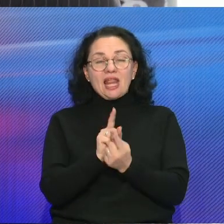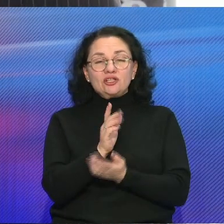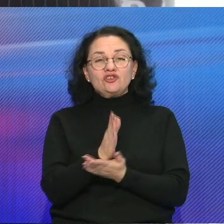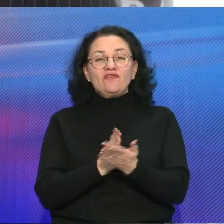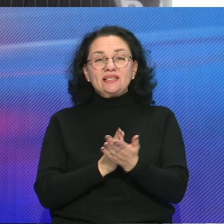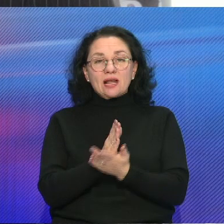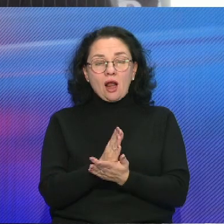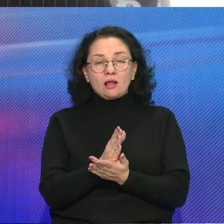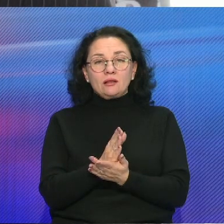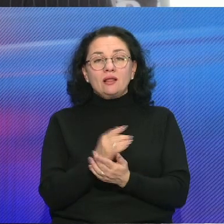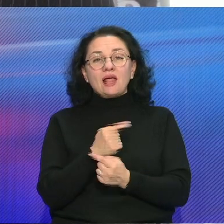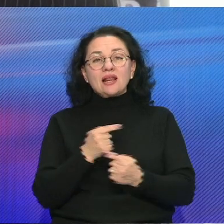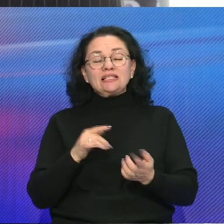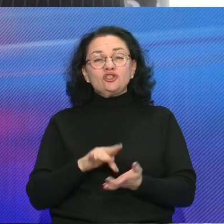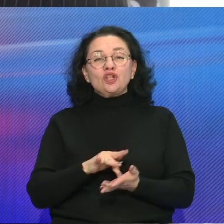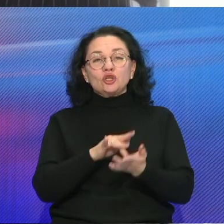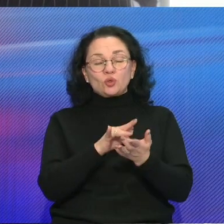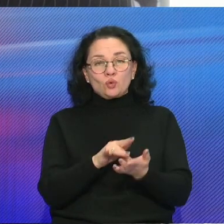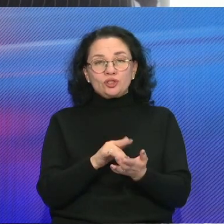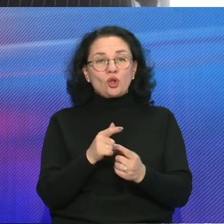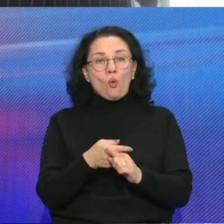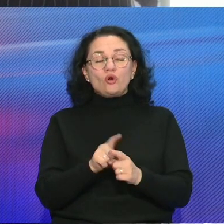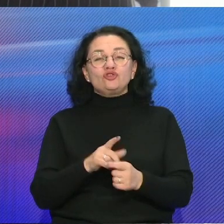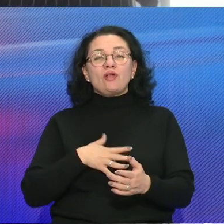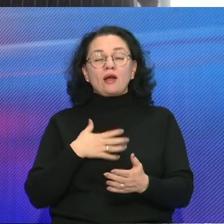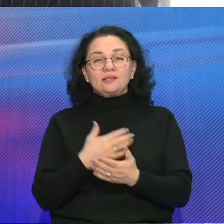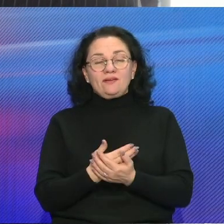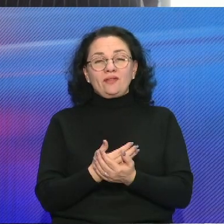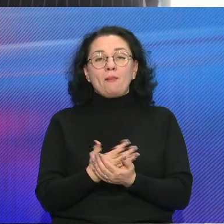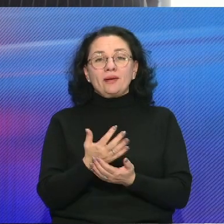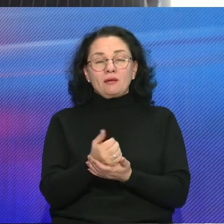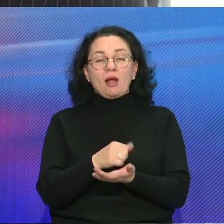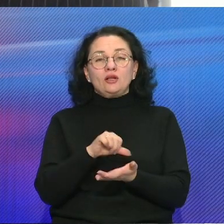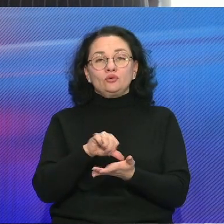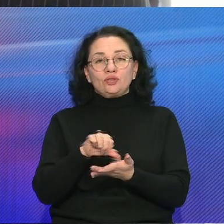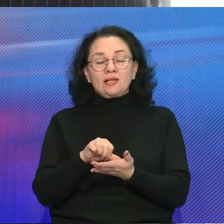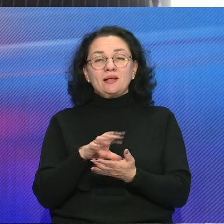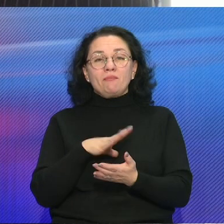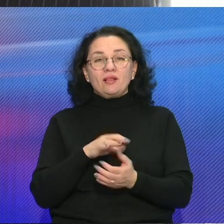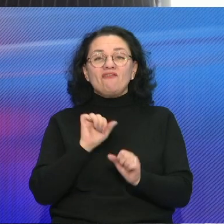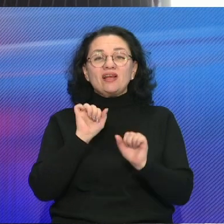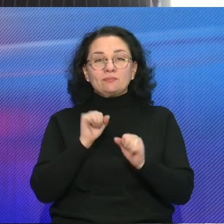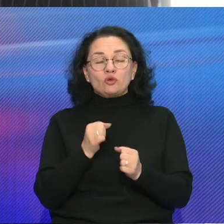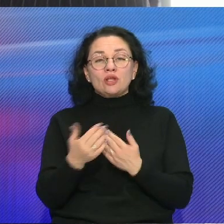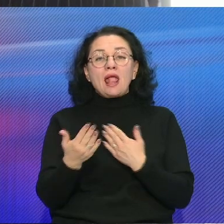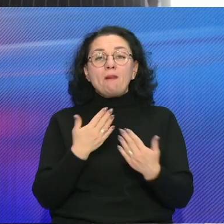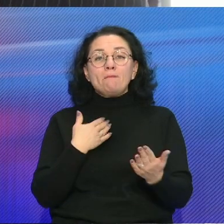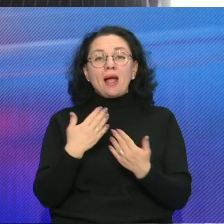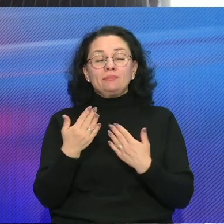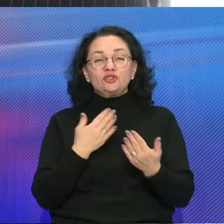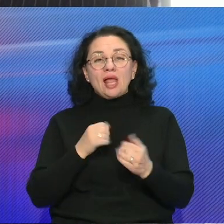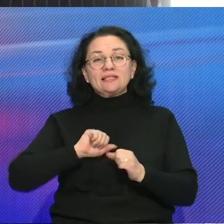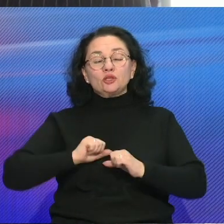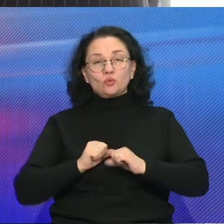экскурсии посещали, давалась возможность пообщаться с друг другом. А нашим ветеранам порой это так